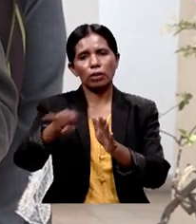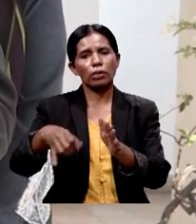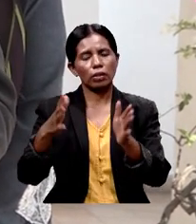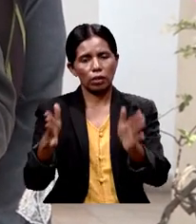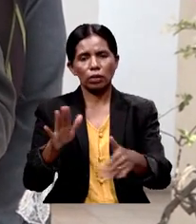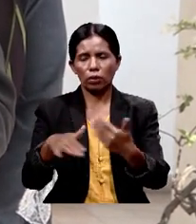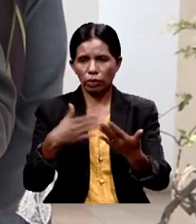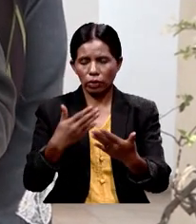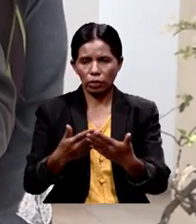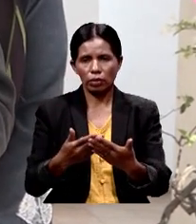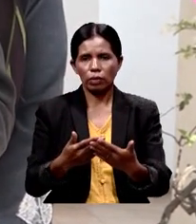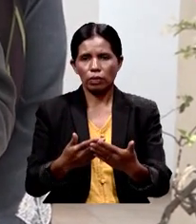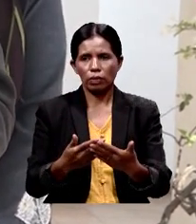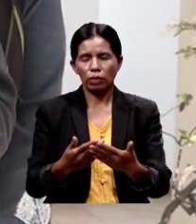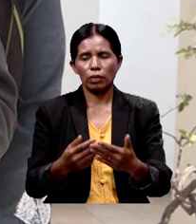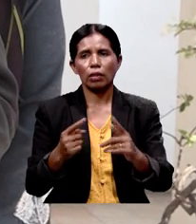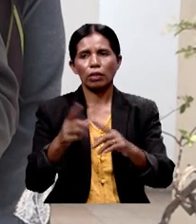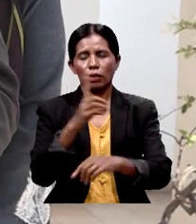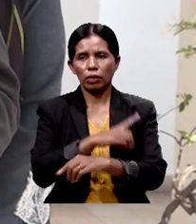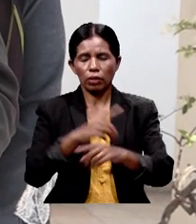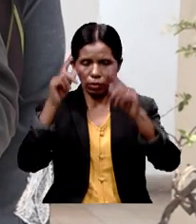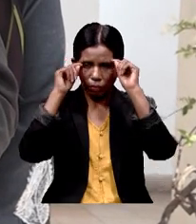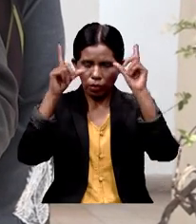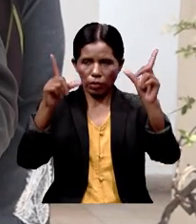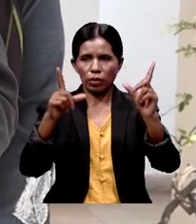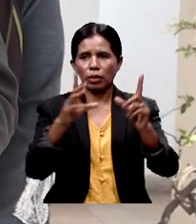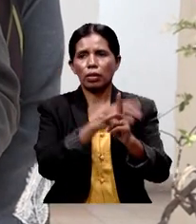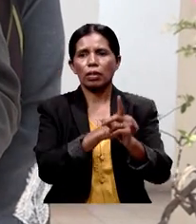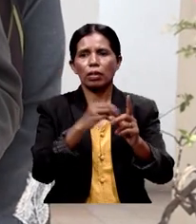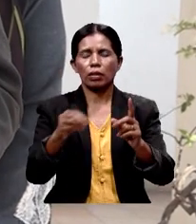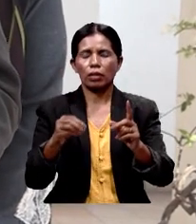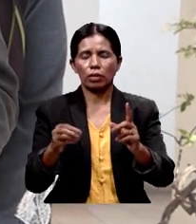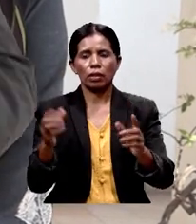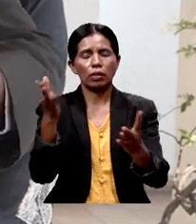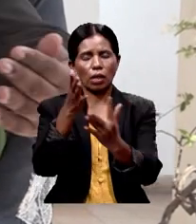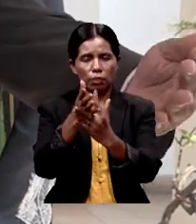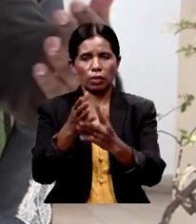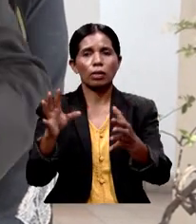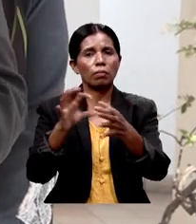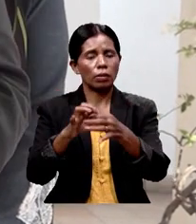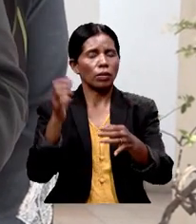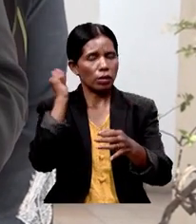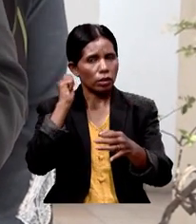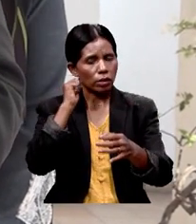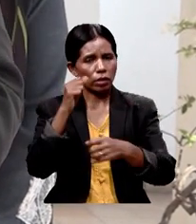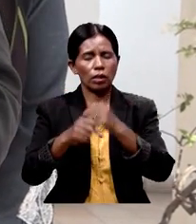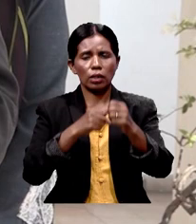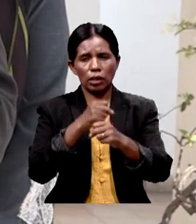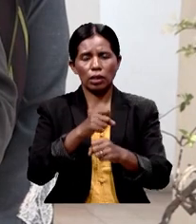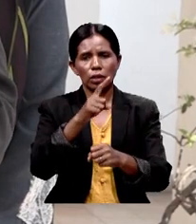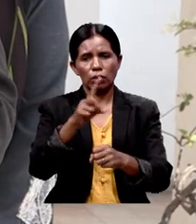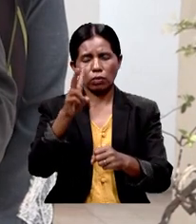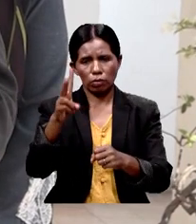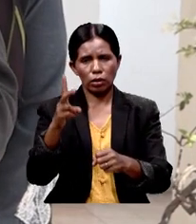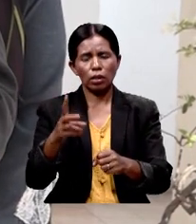dikala sekarang Timur Leste hendak menganggotai ASEAN dalam satu dua tahun yang akan datang ini so amat